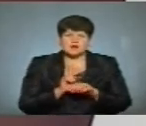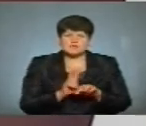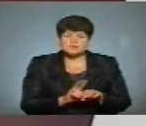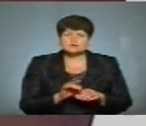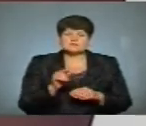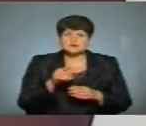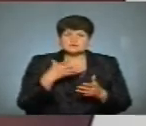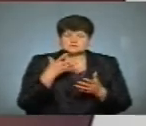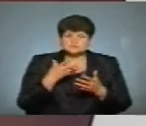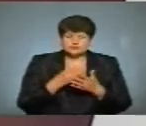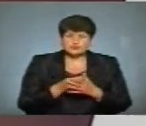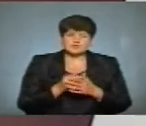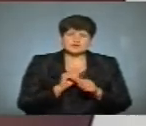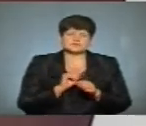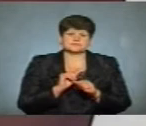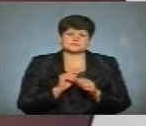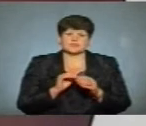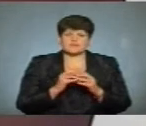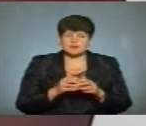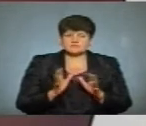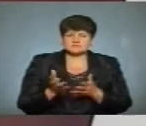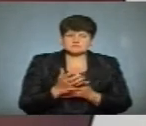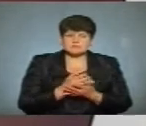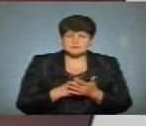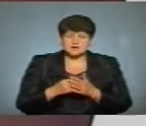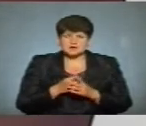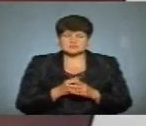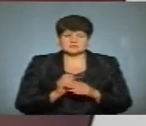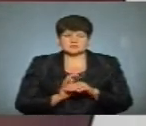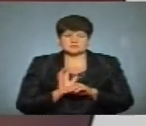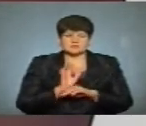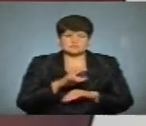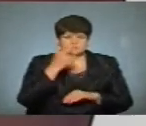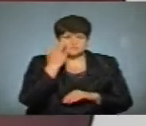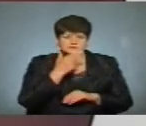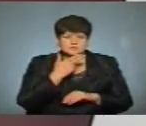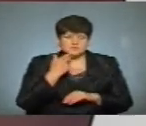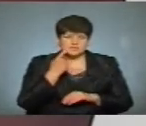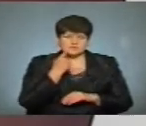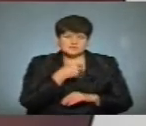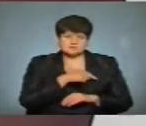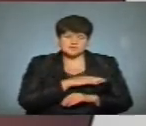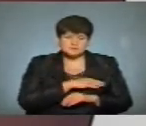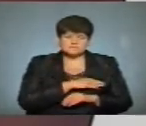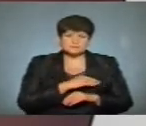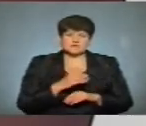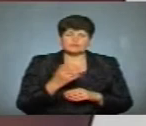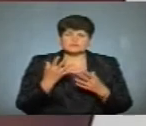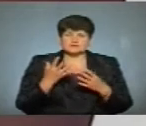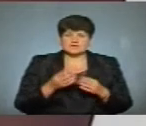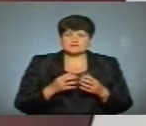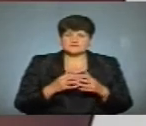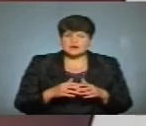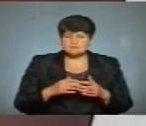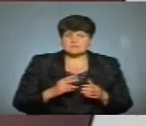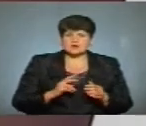фермі четвертий рік поспіль чоловік буде збирати урожай, який експортуватиме до Італії та Іспанії. У день фермера він показав